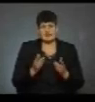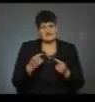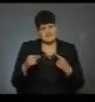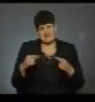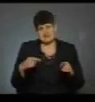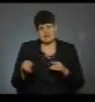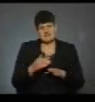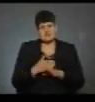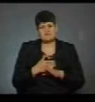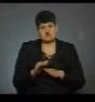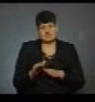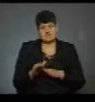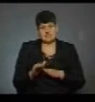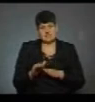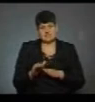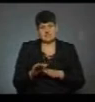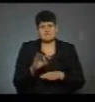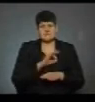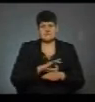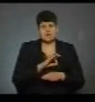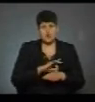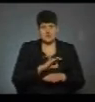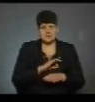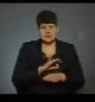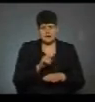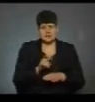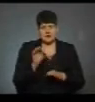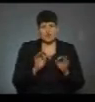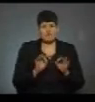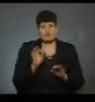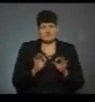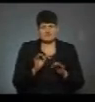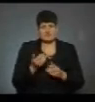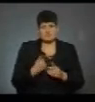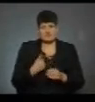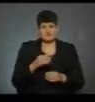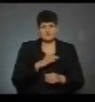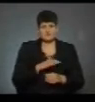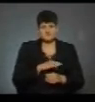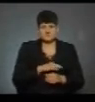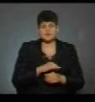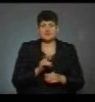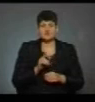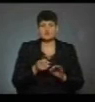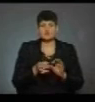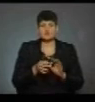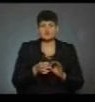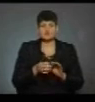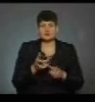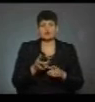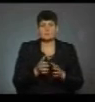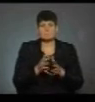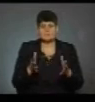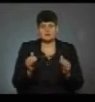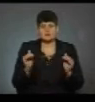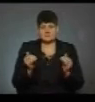відрізняється в частині використання тих коефіцієнтів, які ми застосовуємо, і що приводить до більшого зниження, ніж